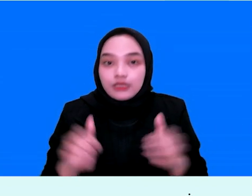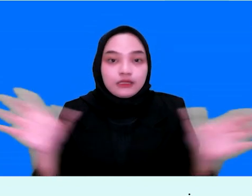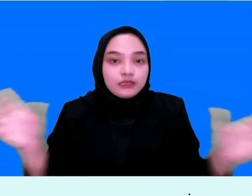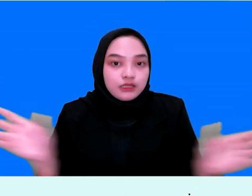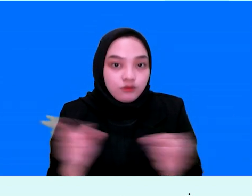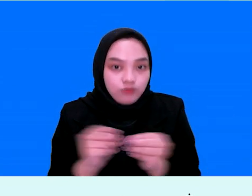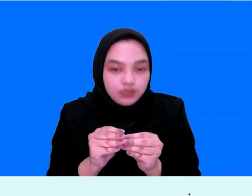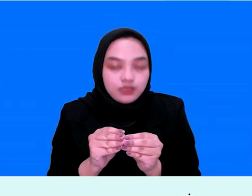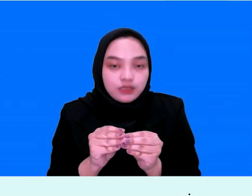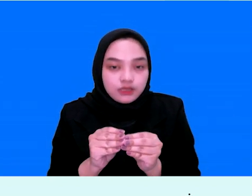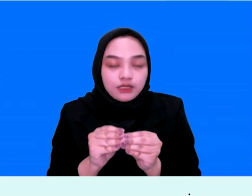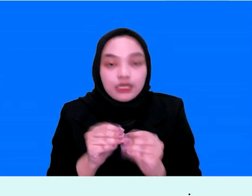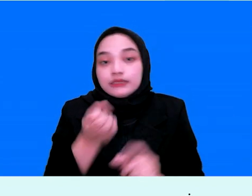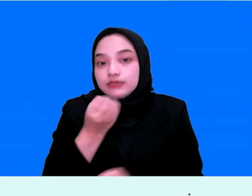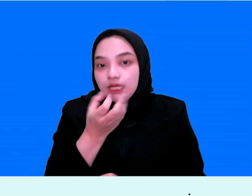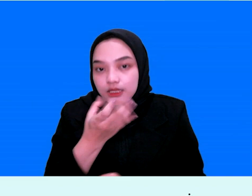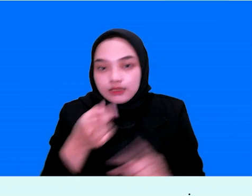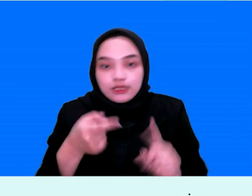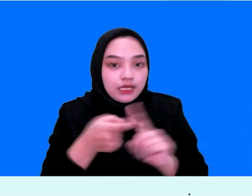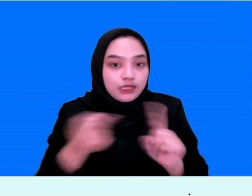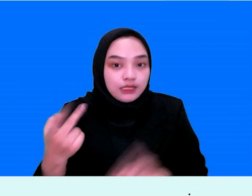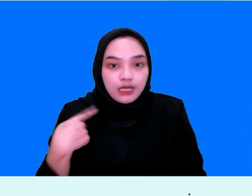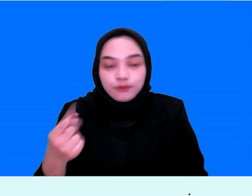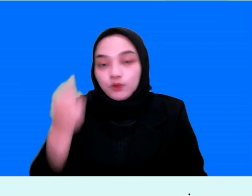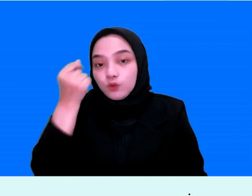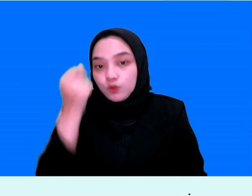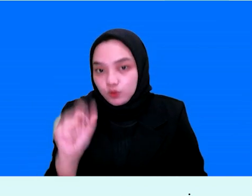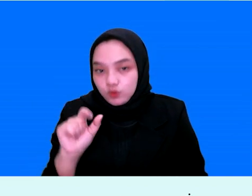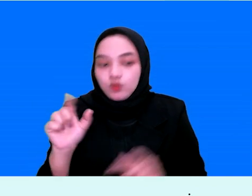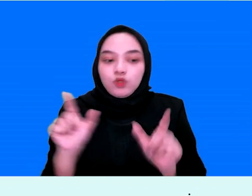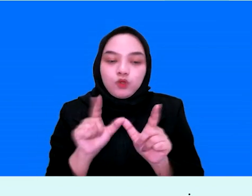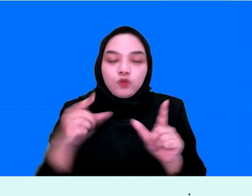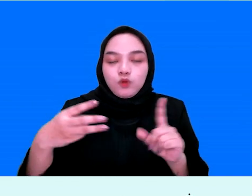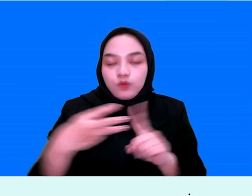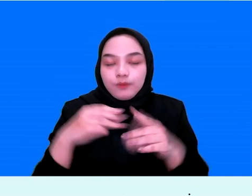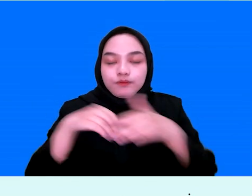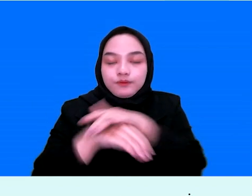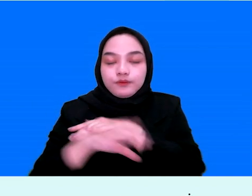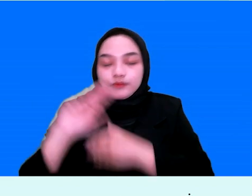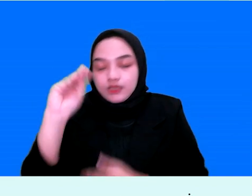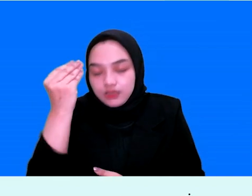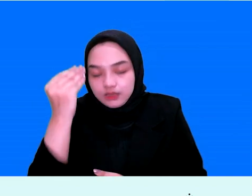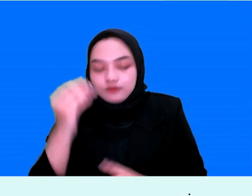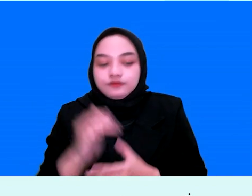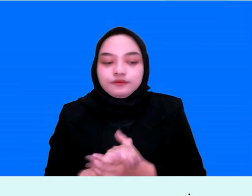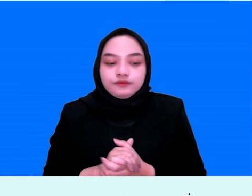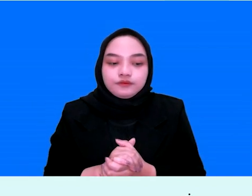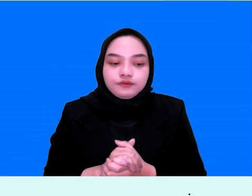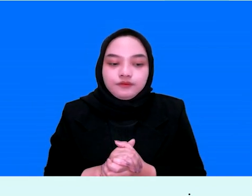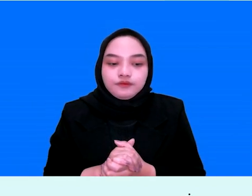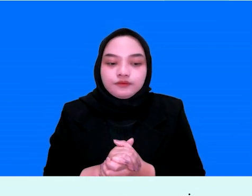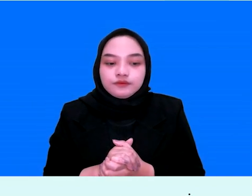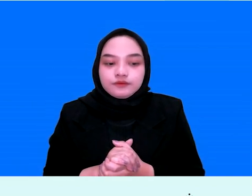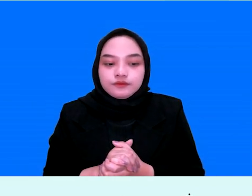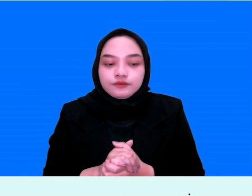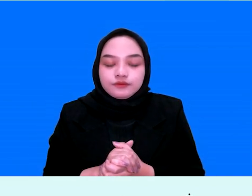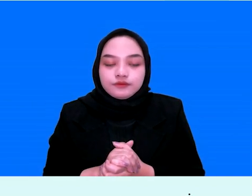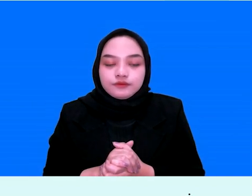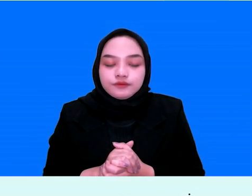baik, ini adalah rangkuman dan saran dari kami untuk website MRT Jakarta.